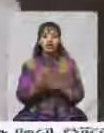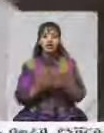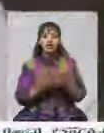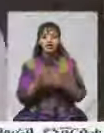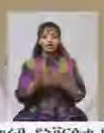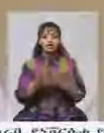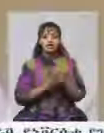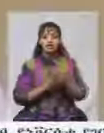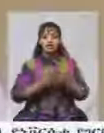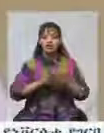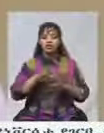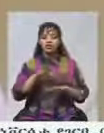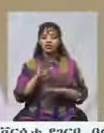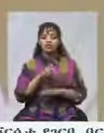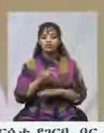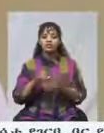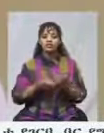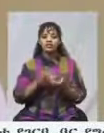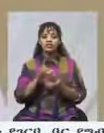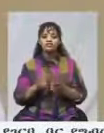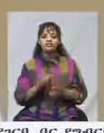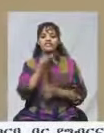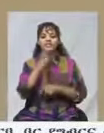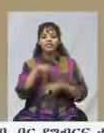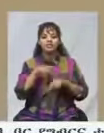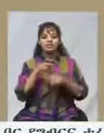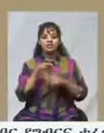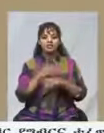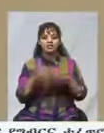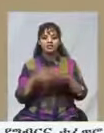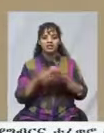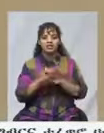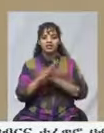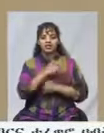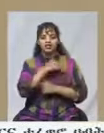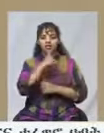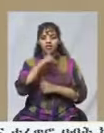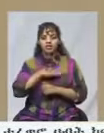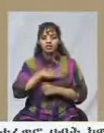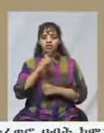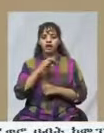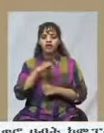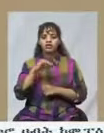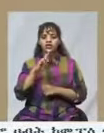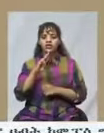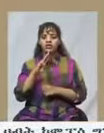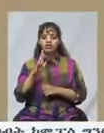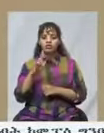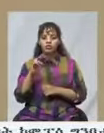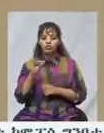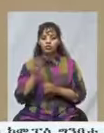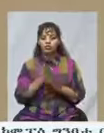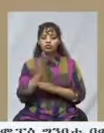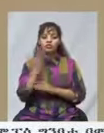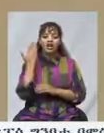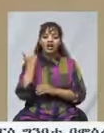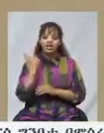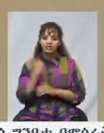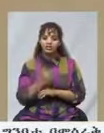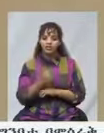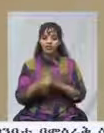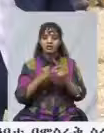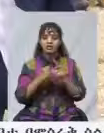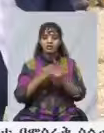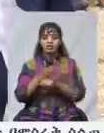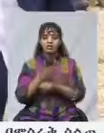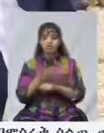ላይ የተገኙት የደቡብ ክልል ብልጽግና ፓርቲ አደረጃጀት ዘርፍ ኃላፊ ወይዘሮ ፋጤ ሰርሞሎ በበኩላቸው ካለፉት ሶስት ዓመታት ወዲህ